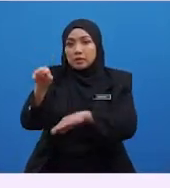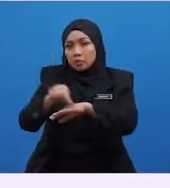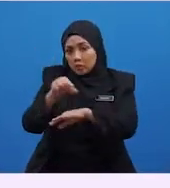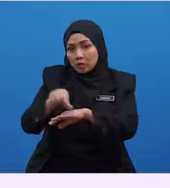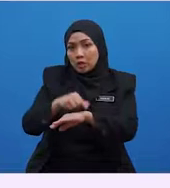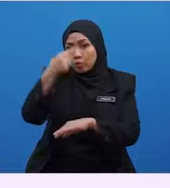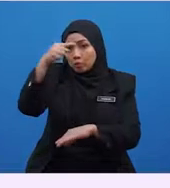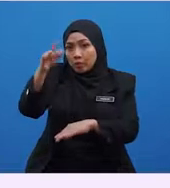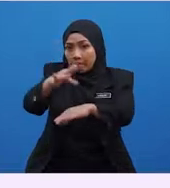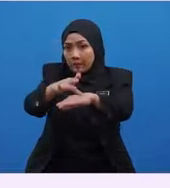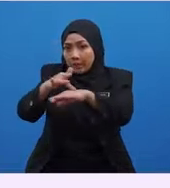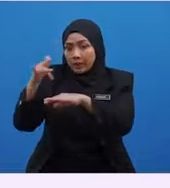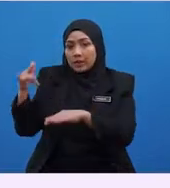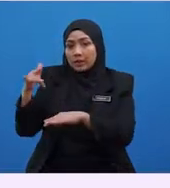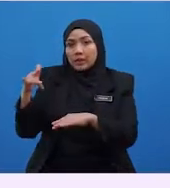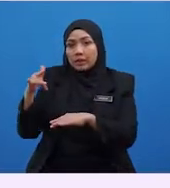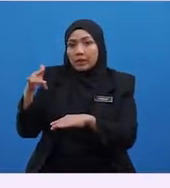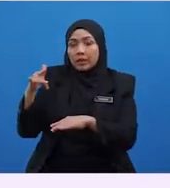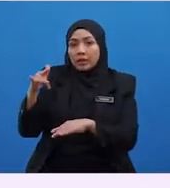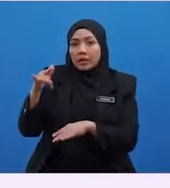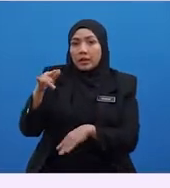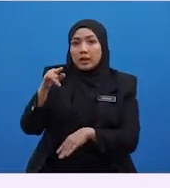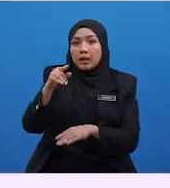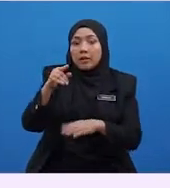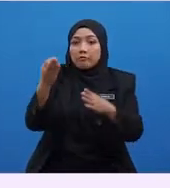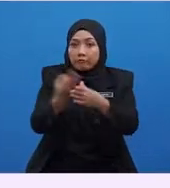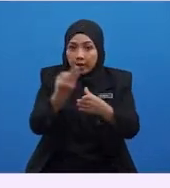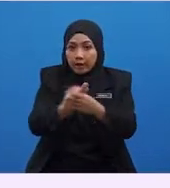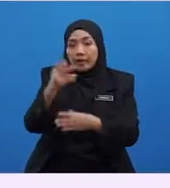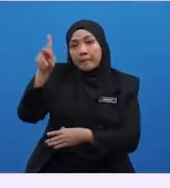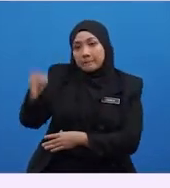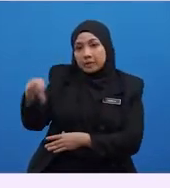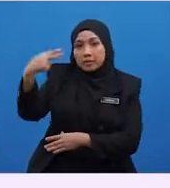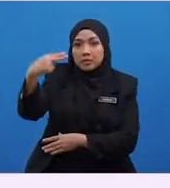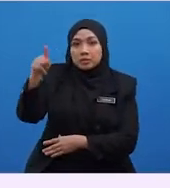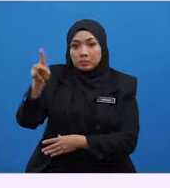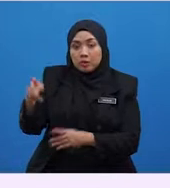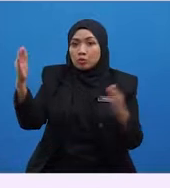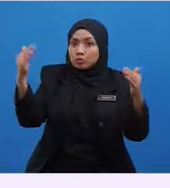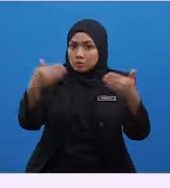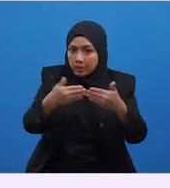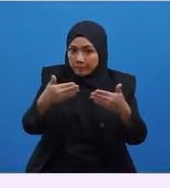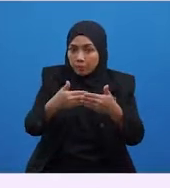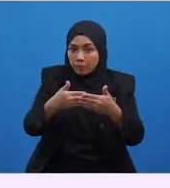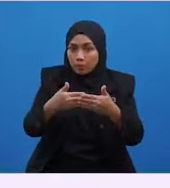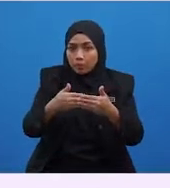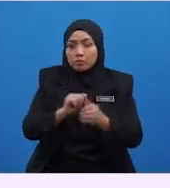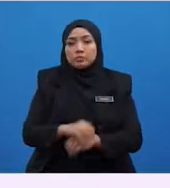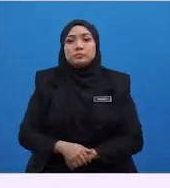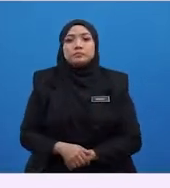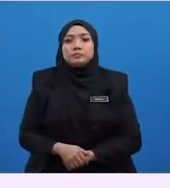bagi memanggil fail capaian.php untuk menyambungkan pangkalan data.